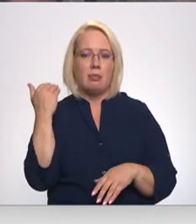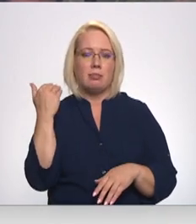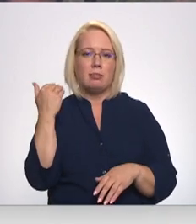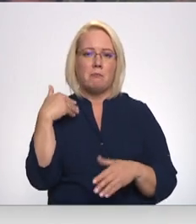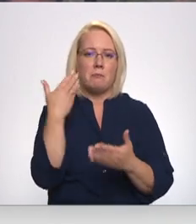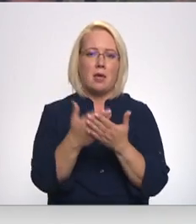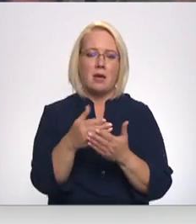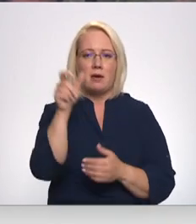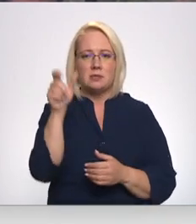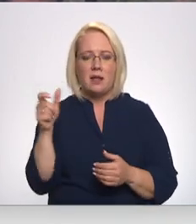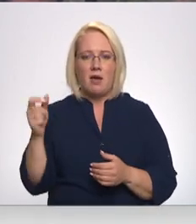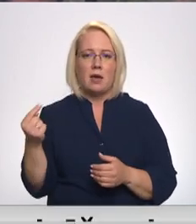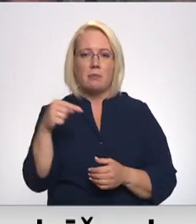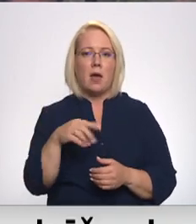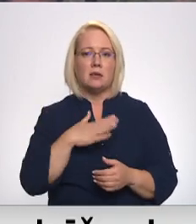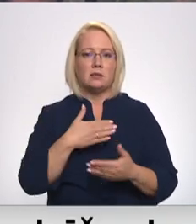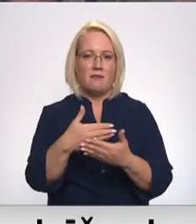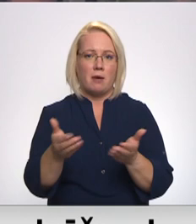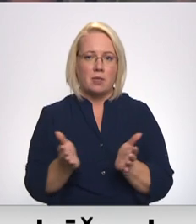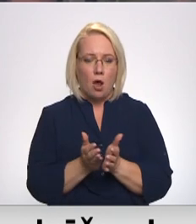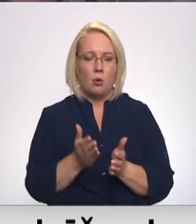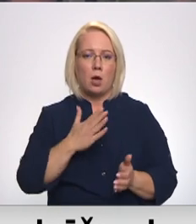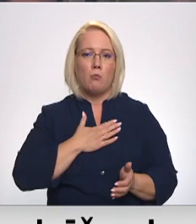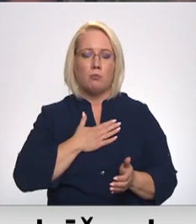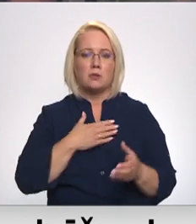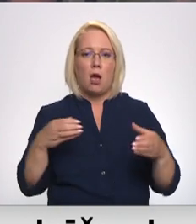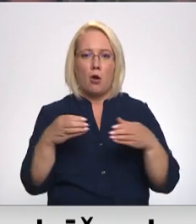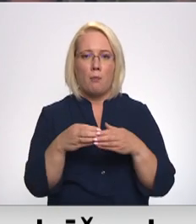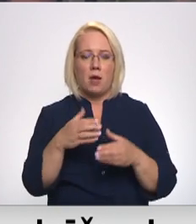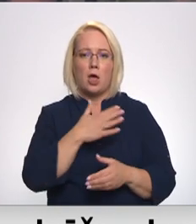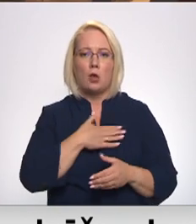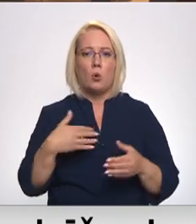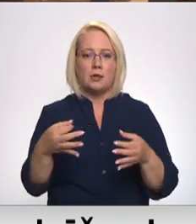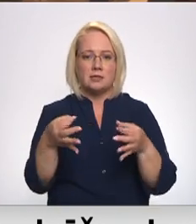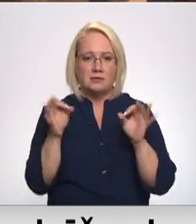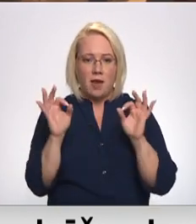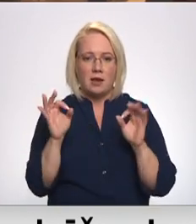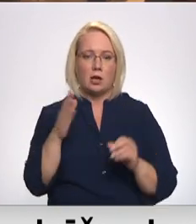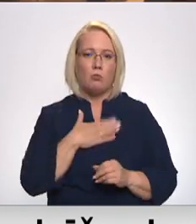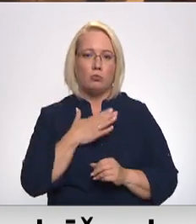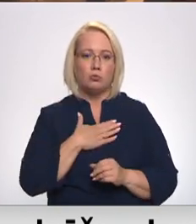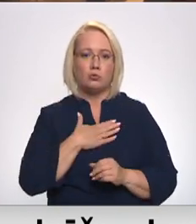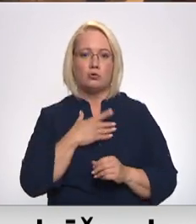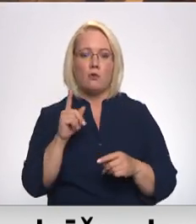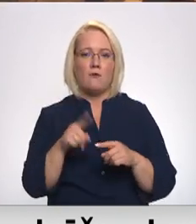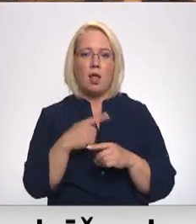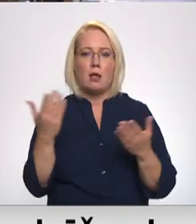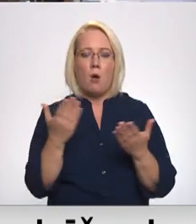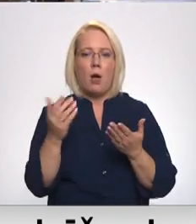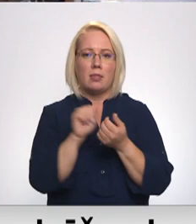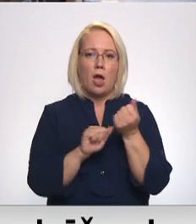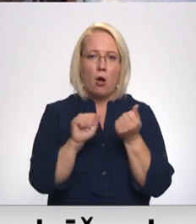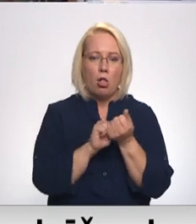nākt ar pašiem saviem traukiem. Mums, kā komandai, ļoti ir svarīgi mūsu lokālā